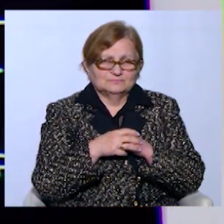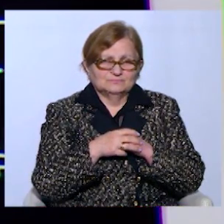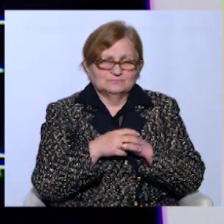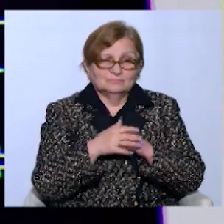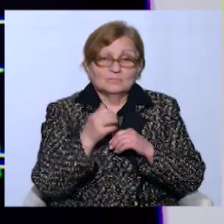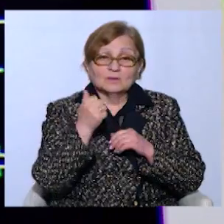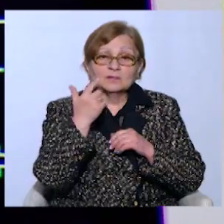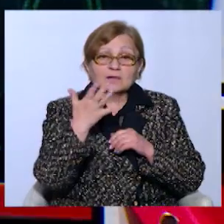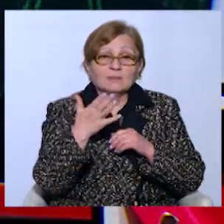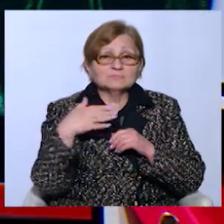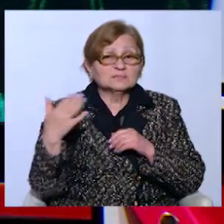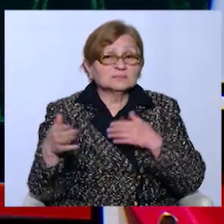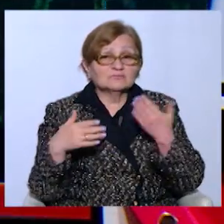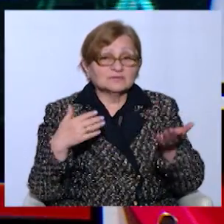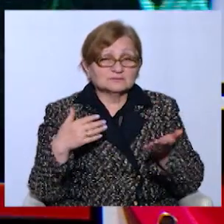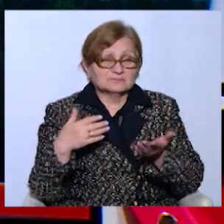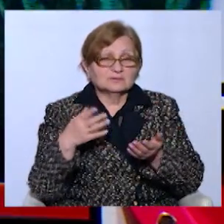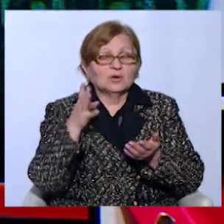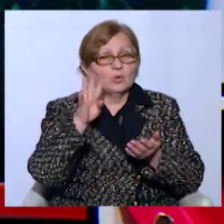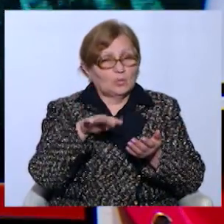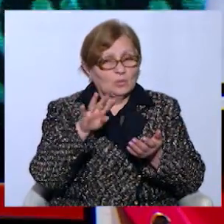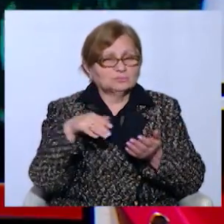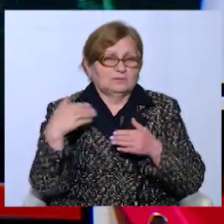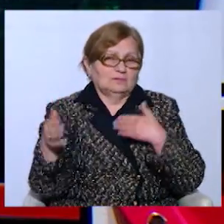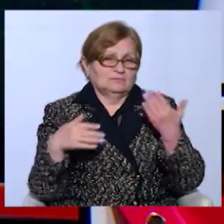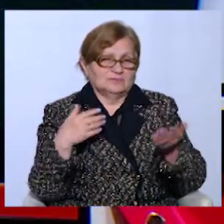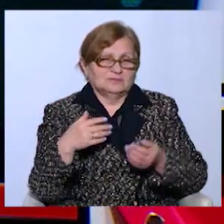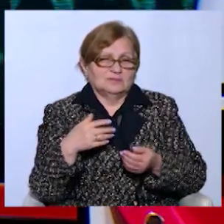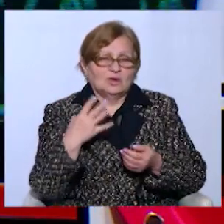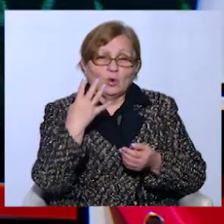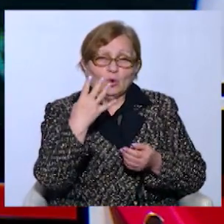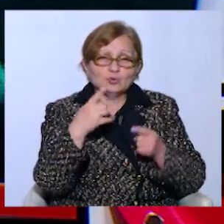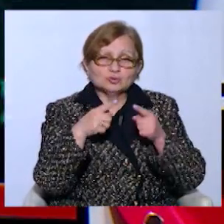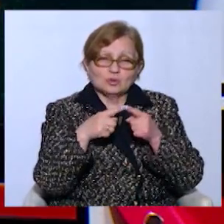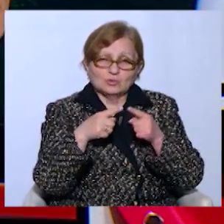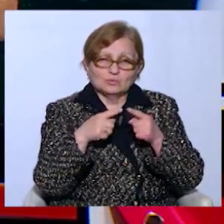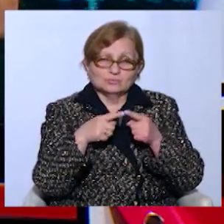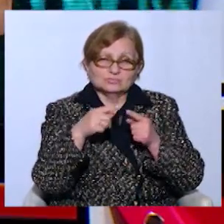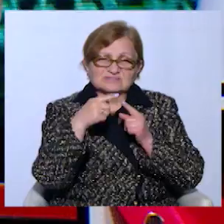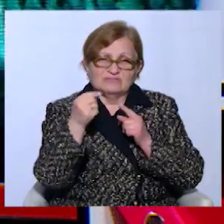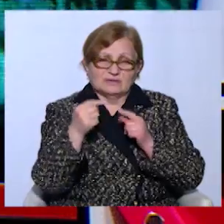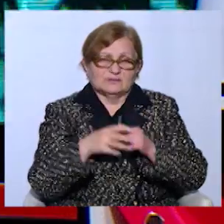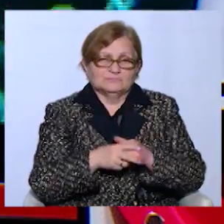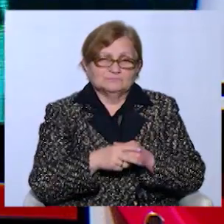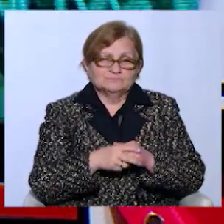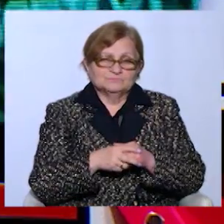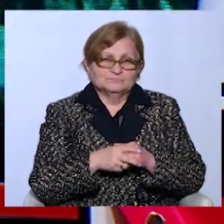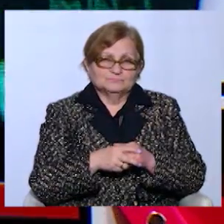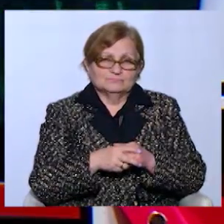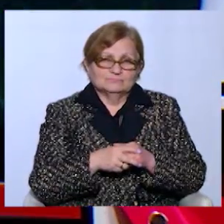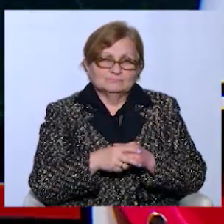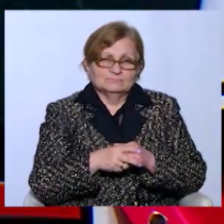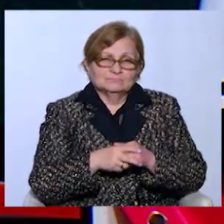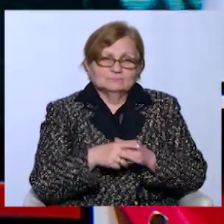რამდენი გვერდი აქვს ოთხკუთხედს? დიახ, ოთხი გვერდი აქვს და ოთხი წვერო აქვს. ნამდვილად.